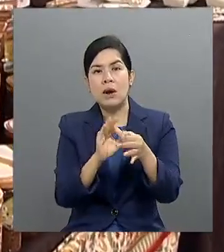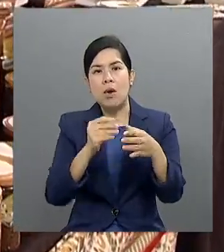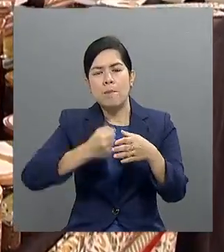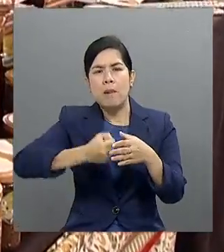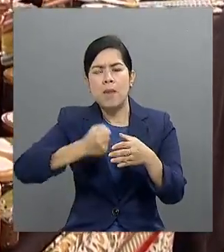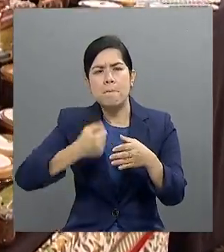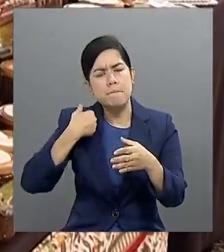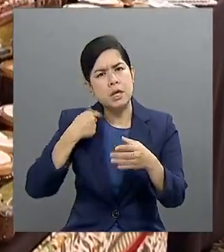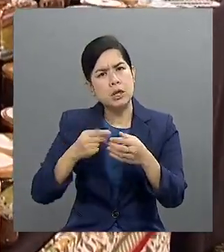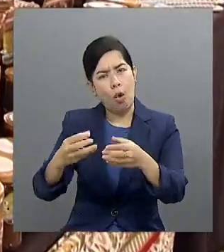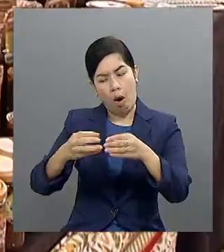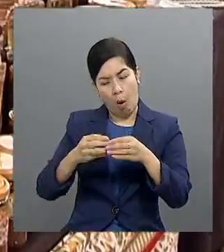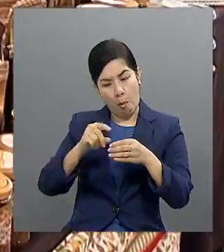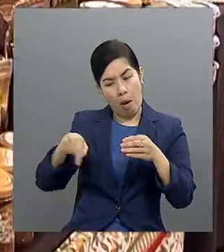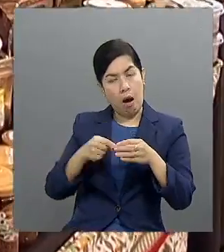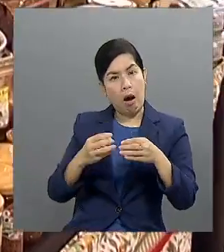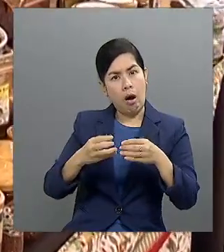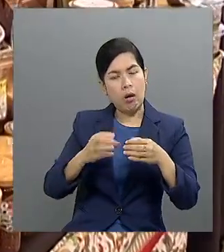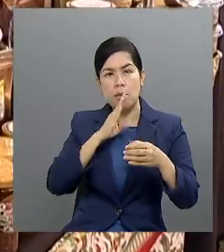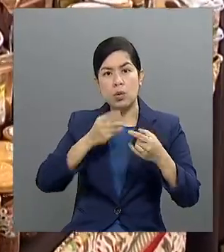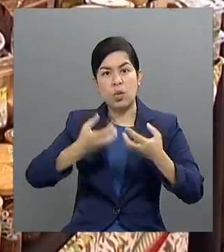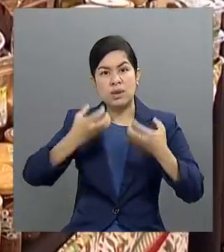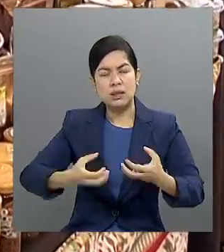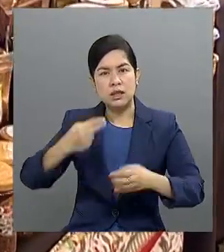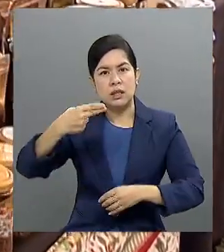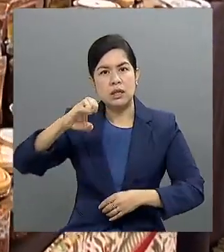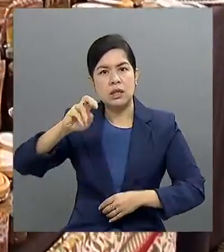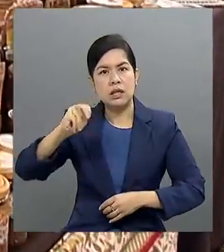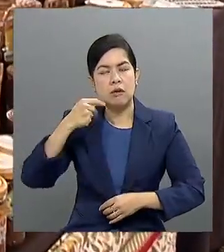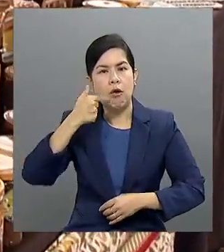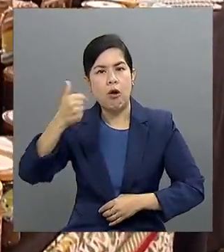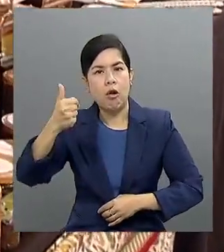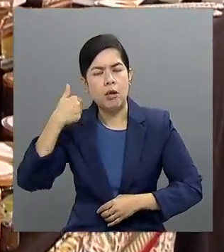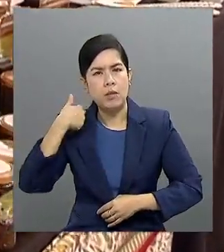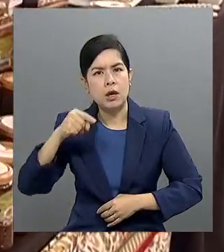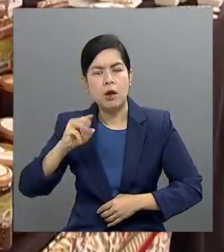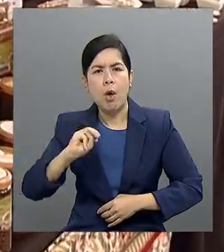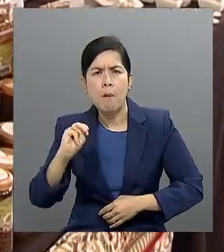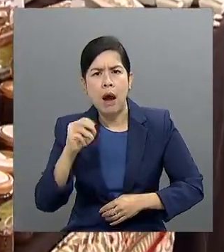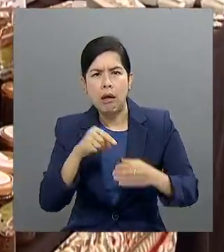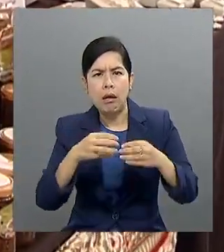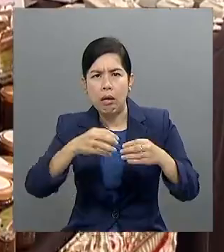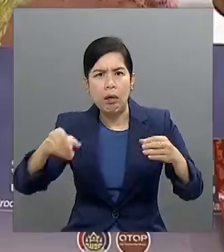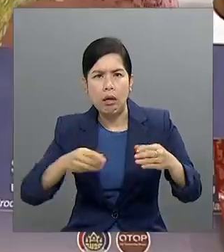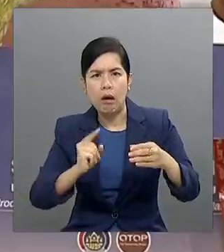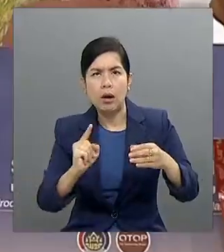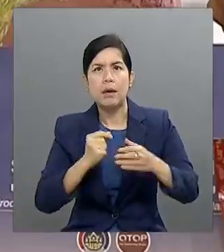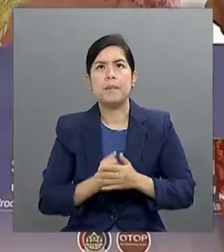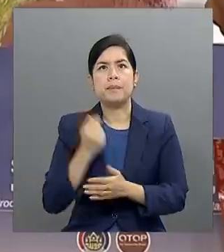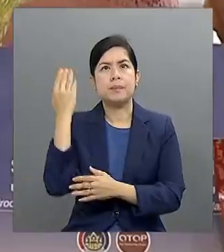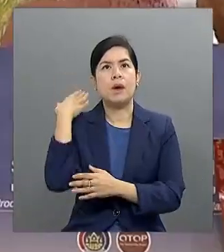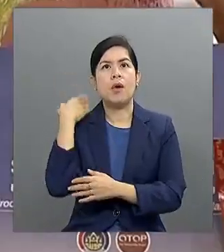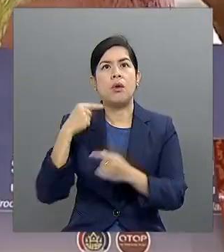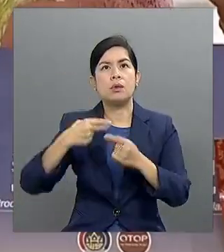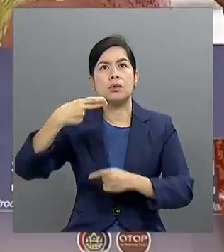ตำกับครกหินจะอร่อยกว่าครกไม้ แล้วแต่จริงๆแล้วสมัยก่อนครกหินเราไม่มีเราก็ต้องใช้คร